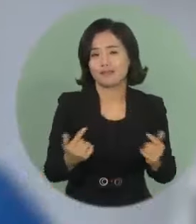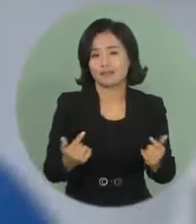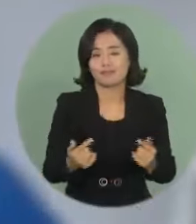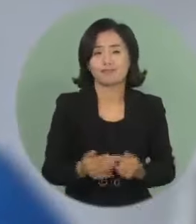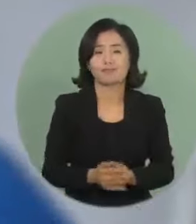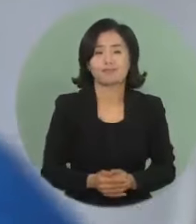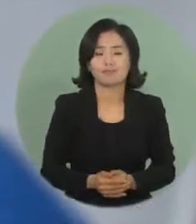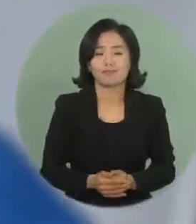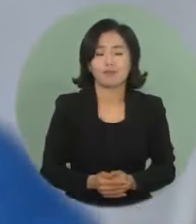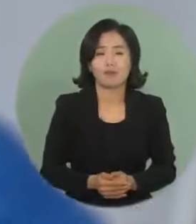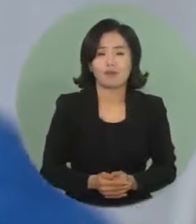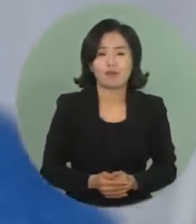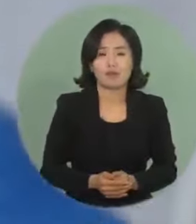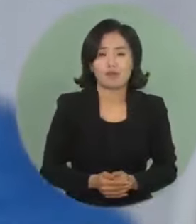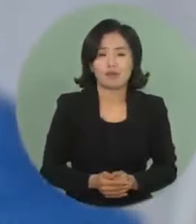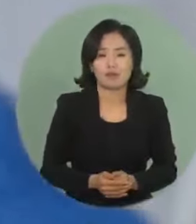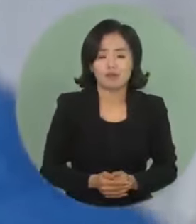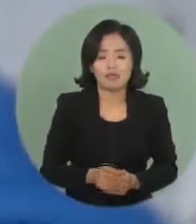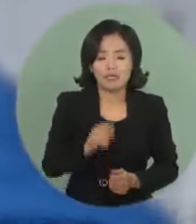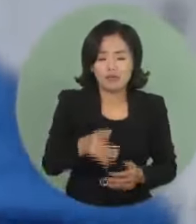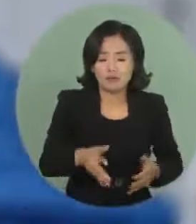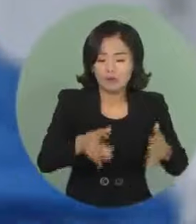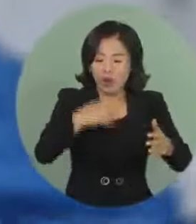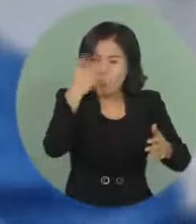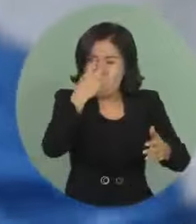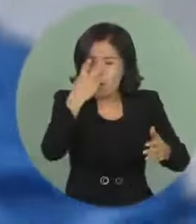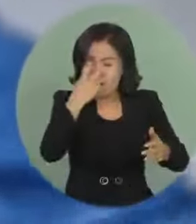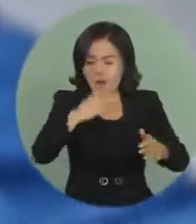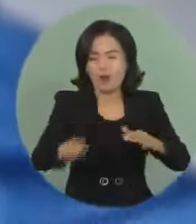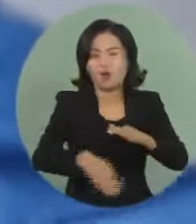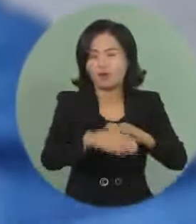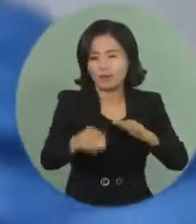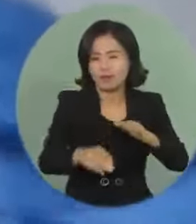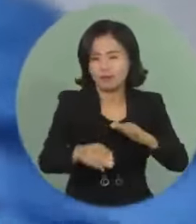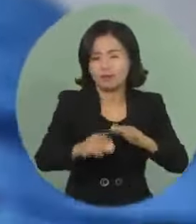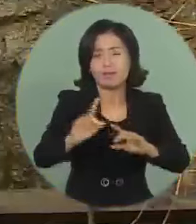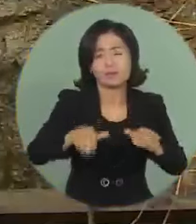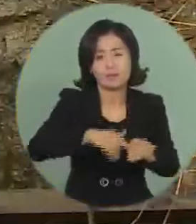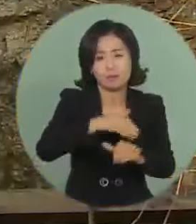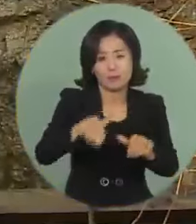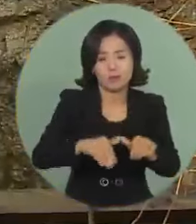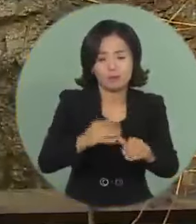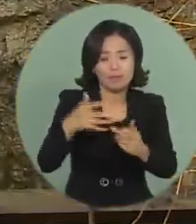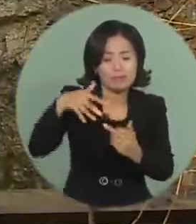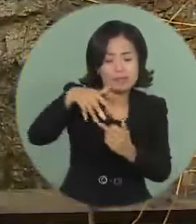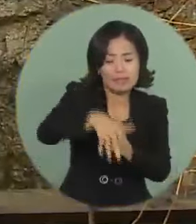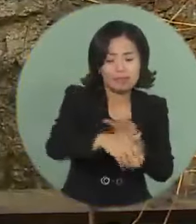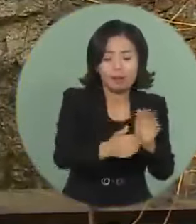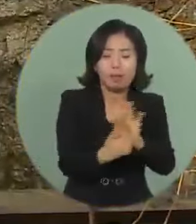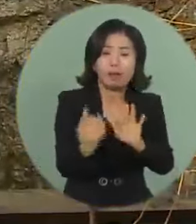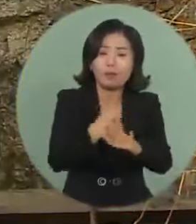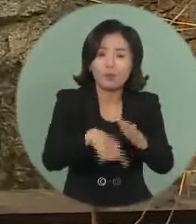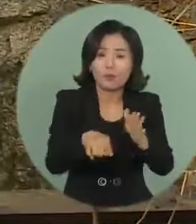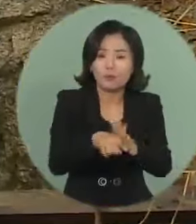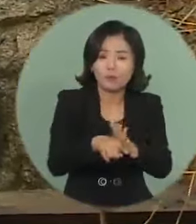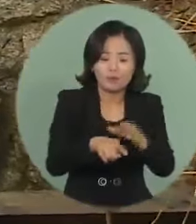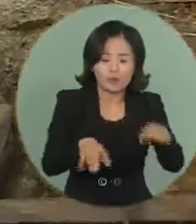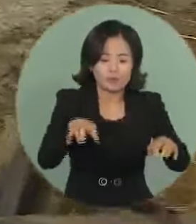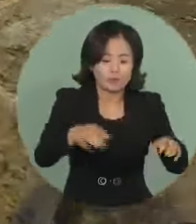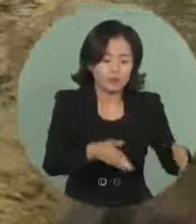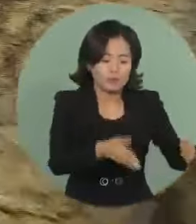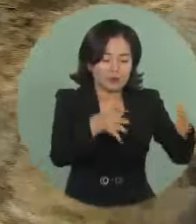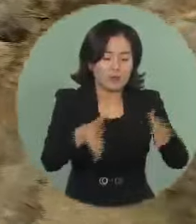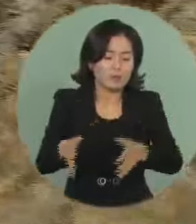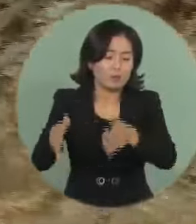않습니다 여기에 있는 시설마저 관리하지 못하는게 현실입니다 산사태를 막기 위해 이렇게 양쪽에는 시설물이